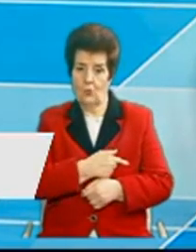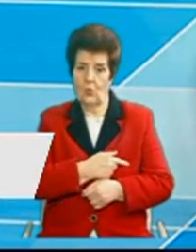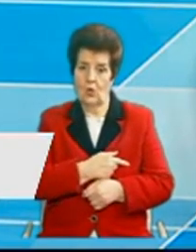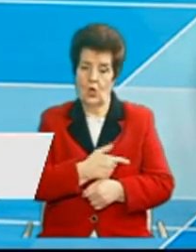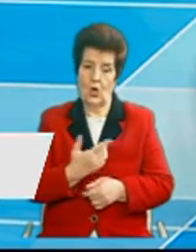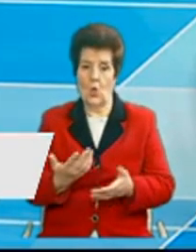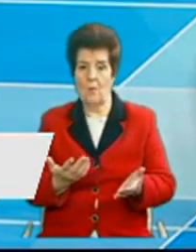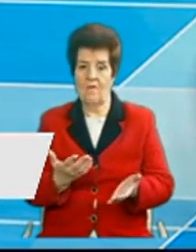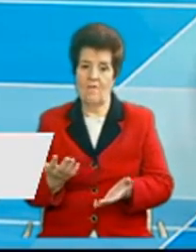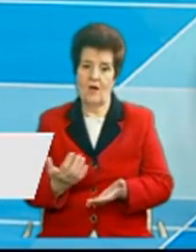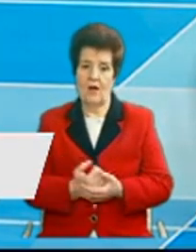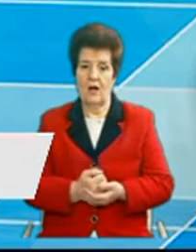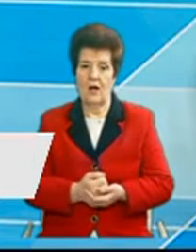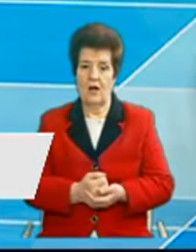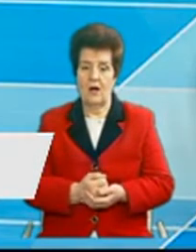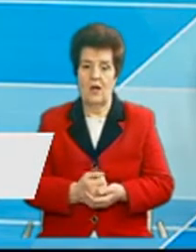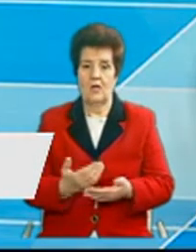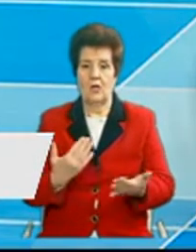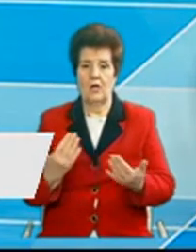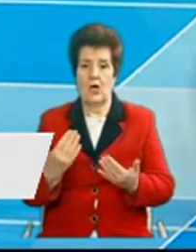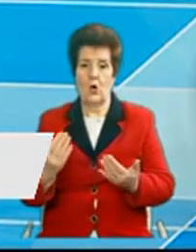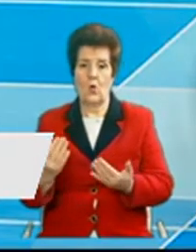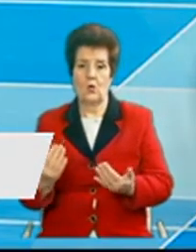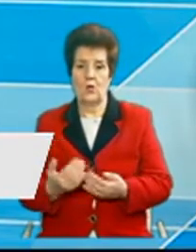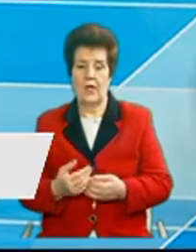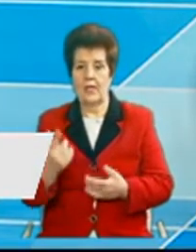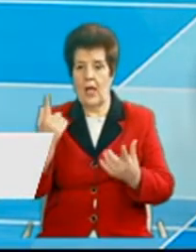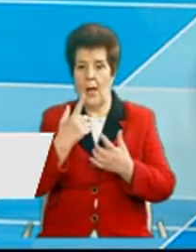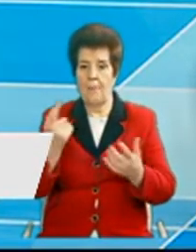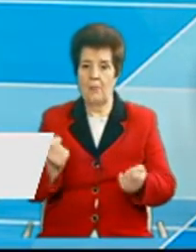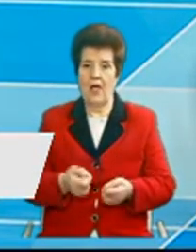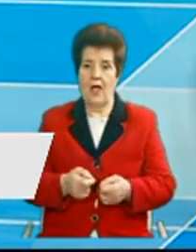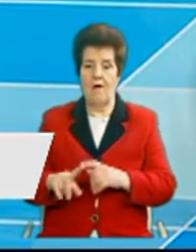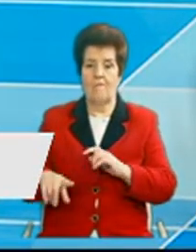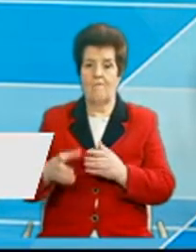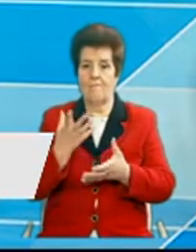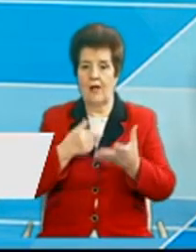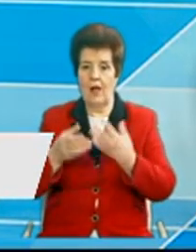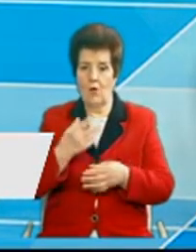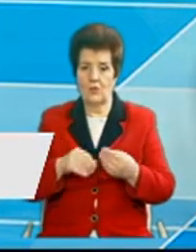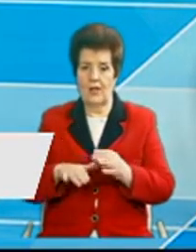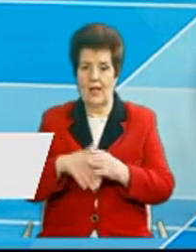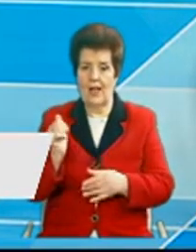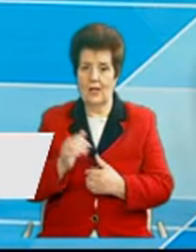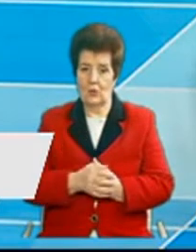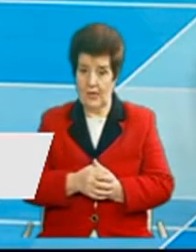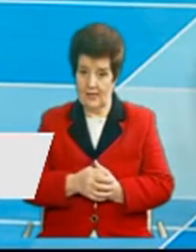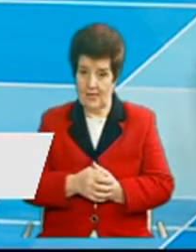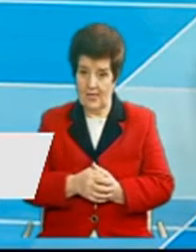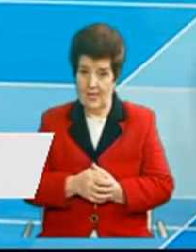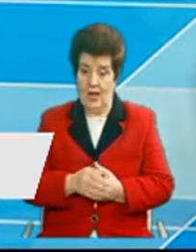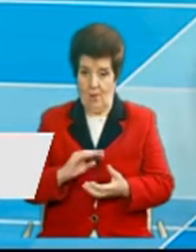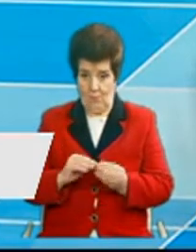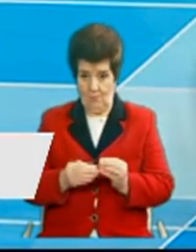a se coordona pentru a preveni fraudele, posibilele fraude electorale. Vă preocupă